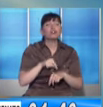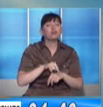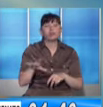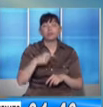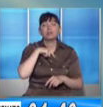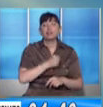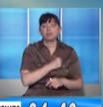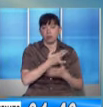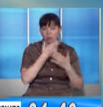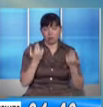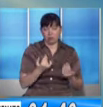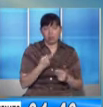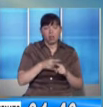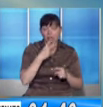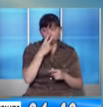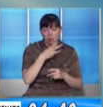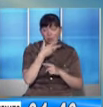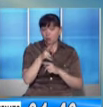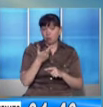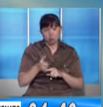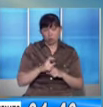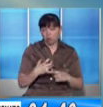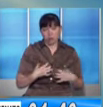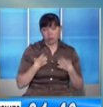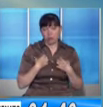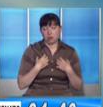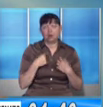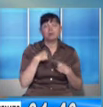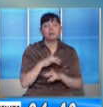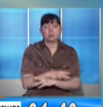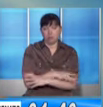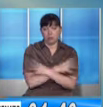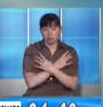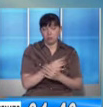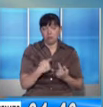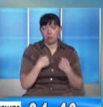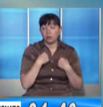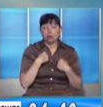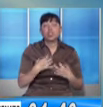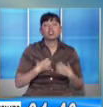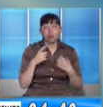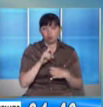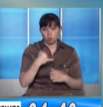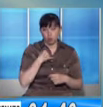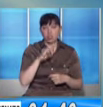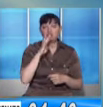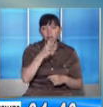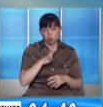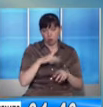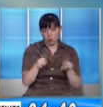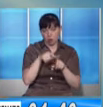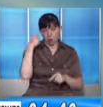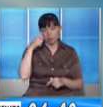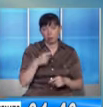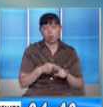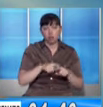Absolut înfricoșătoare aceste imagini și strașnic gândul că noi am avut un asemenea președinte timp de 4 ani de zile, un om